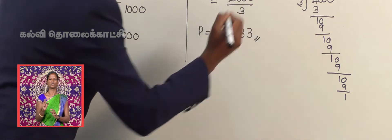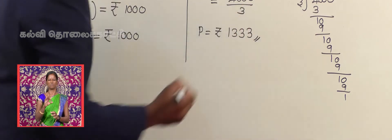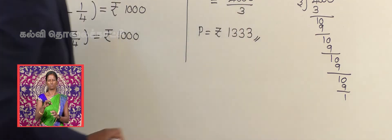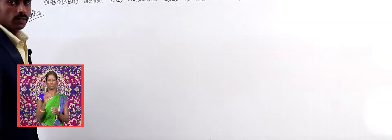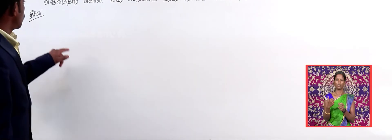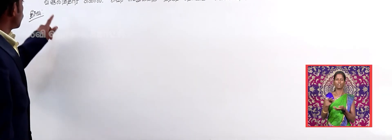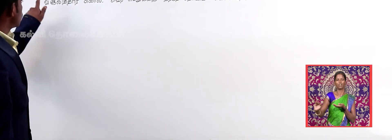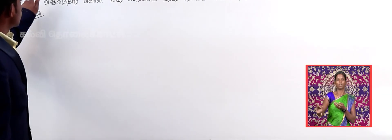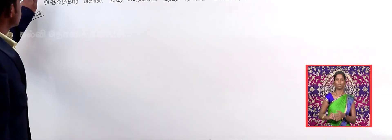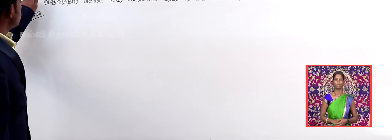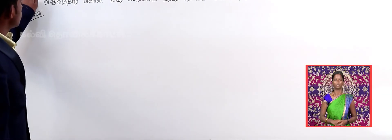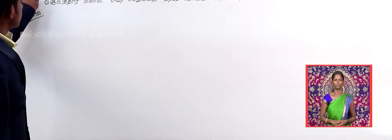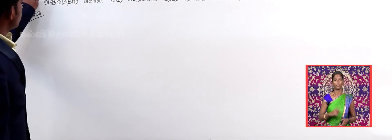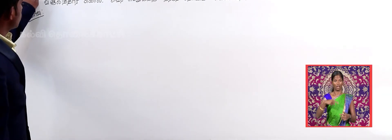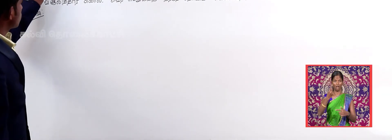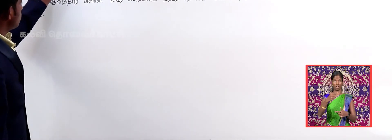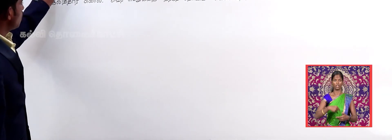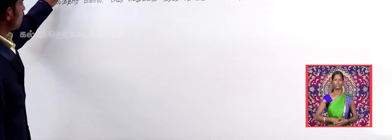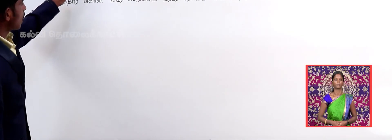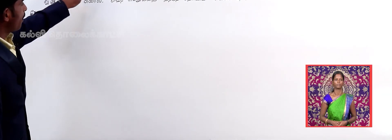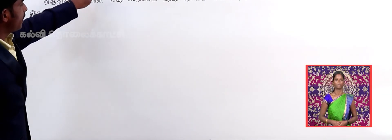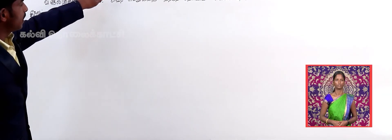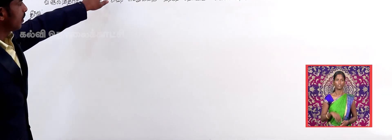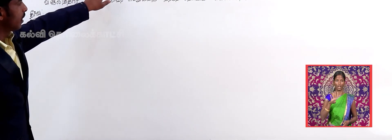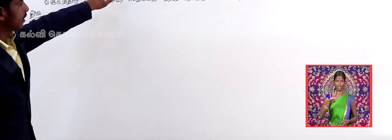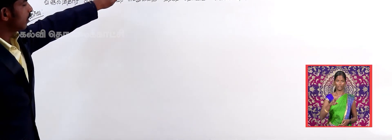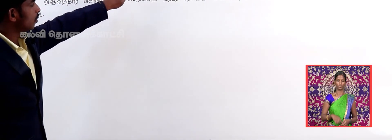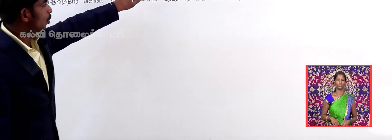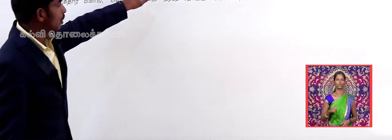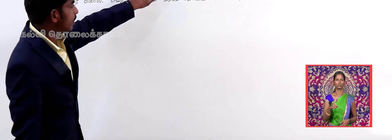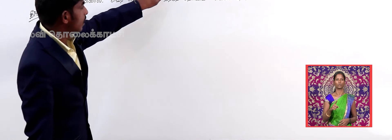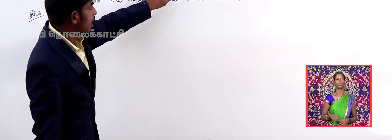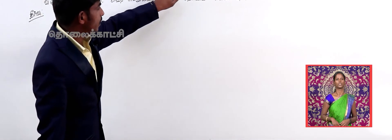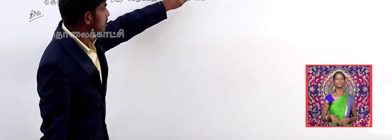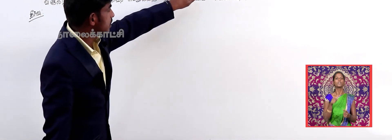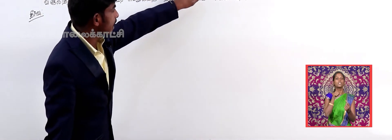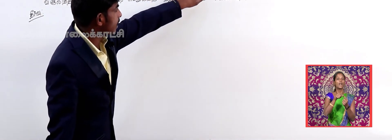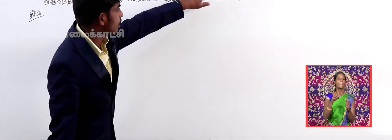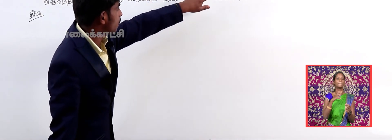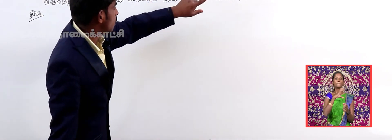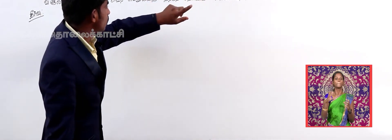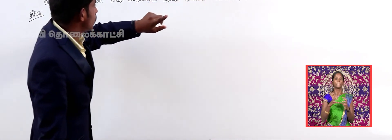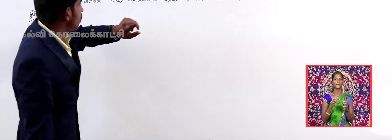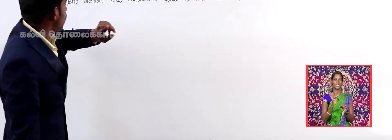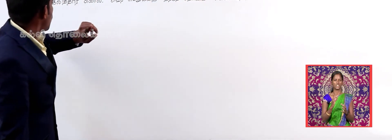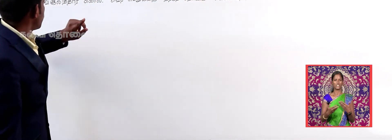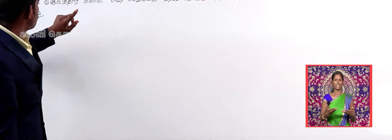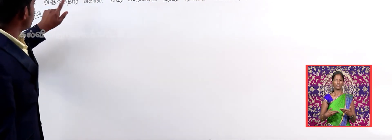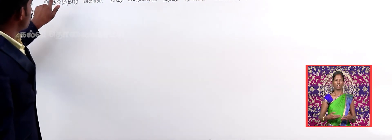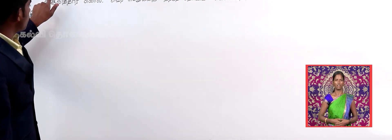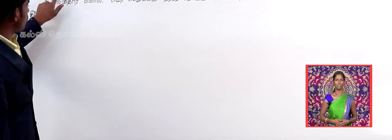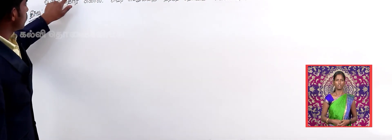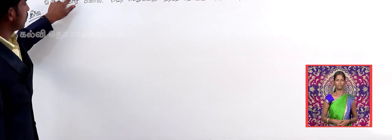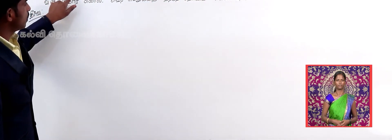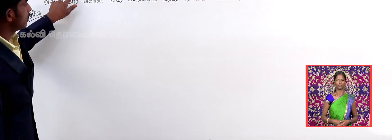1333 ரூபாய். அடுத்த கணக்கு, 4வது கணக்கு. ஒரு காப்பீட்டு நிறுவனத்தின் முகவர் அவர் சேகரிக்கும்